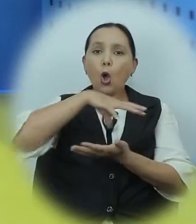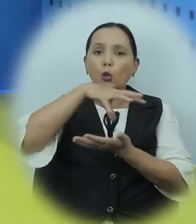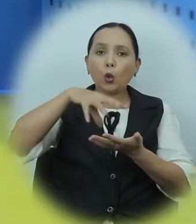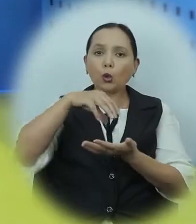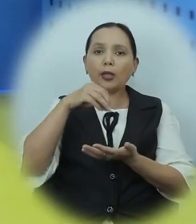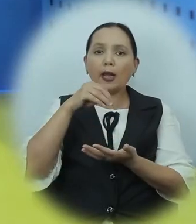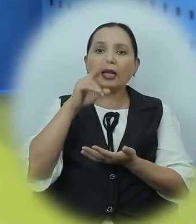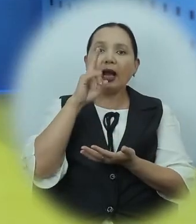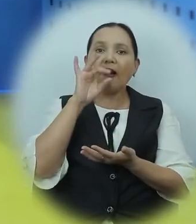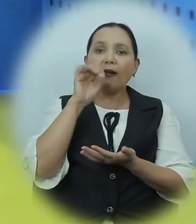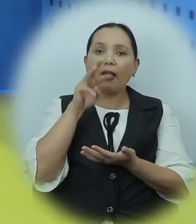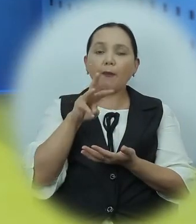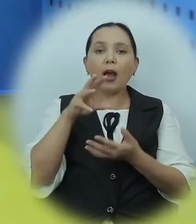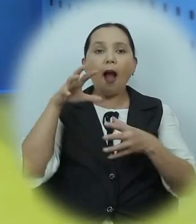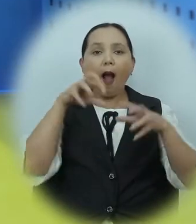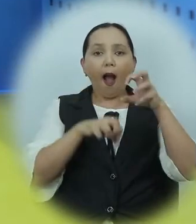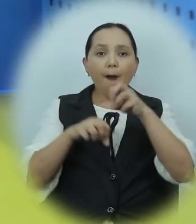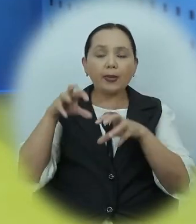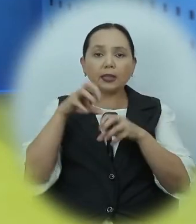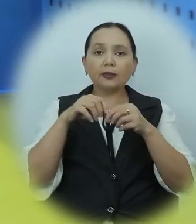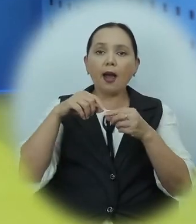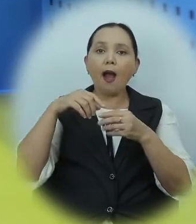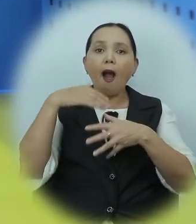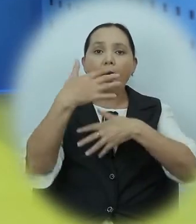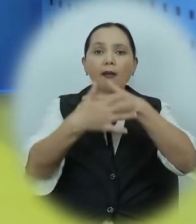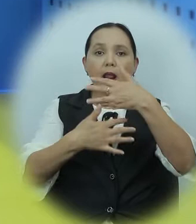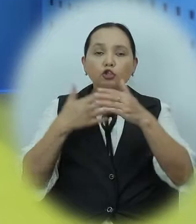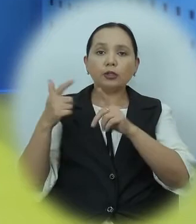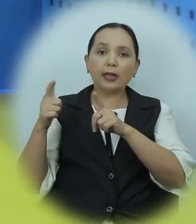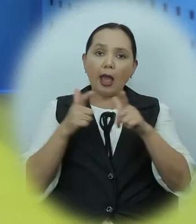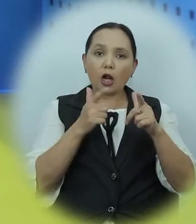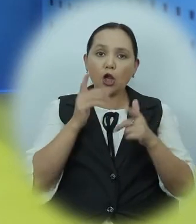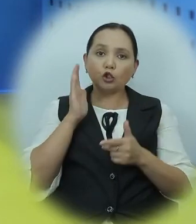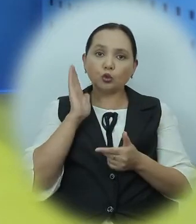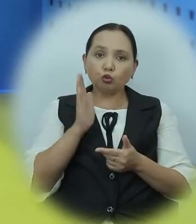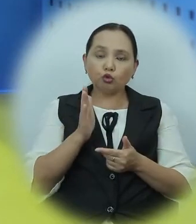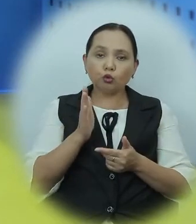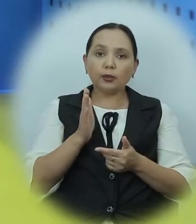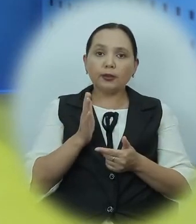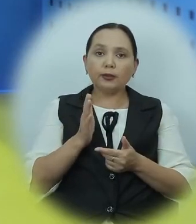tortlarning kremini, xamirini aralashtirib tayyorlash uchun